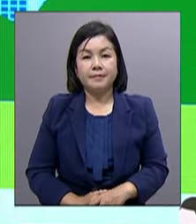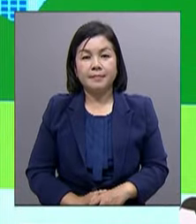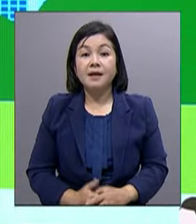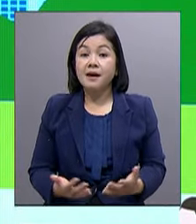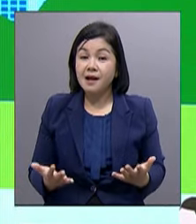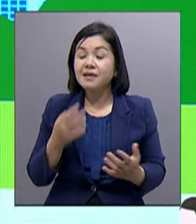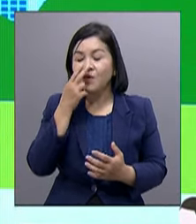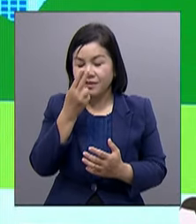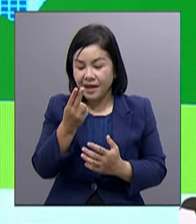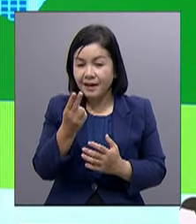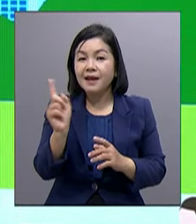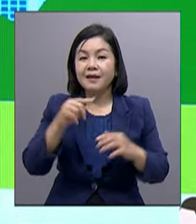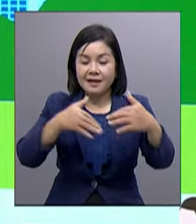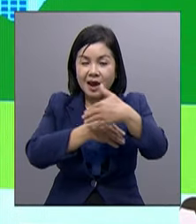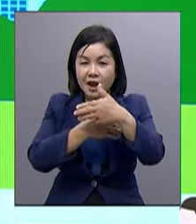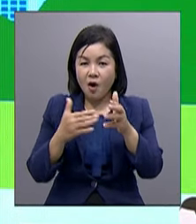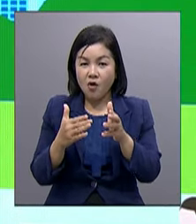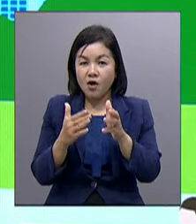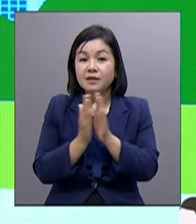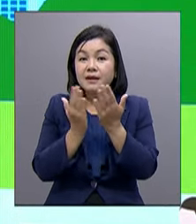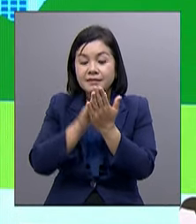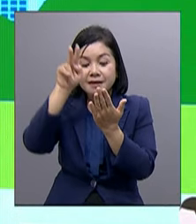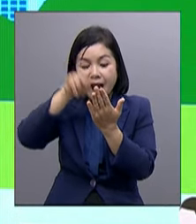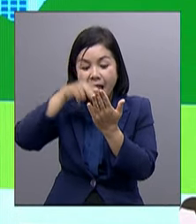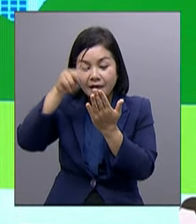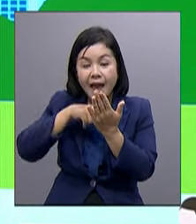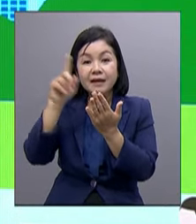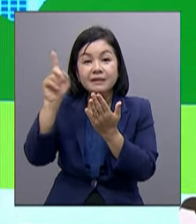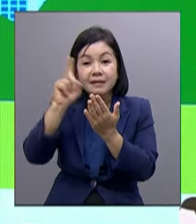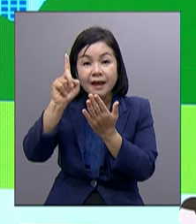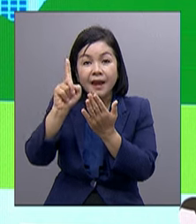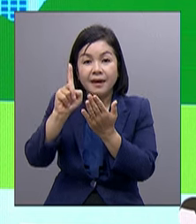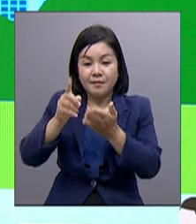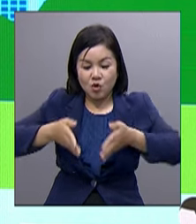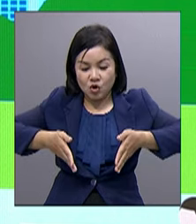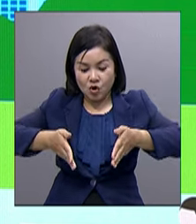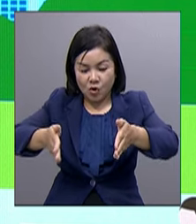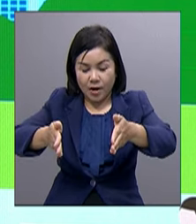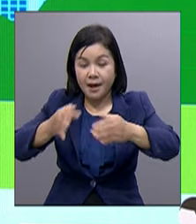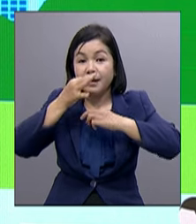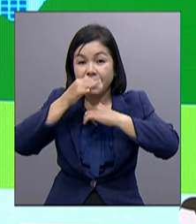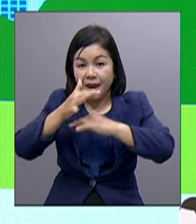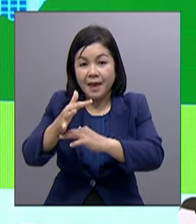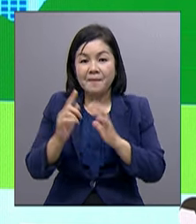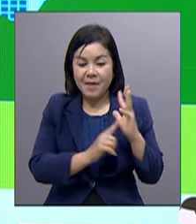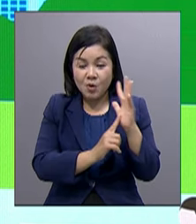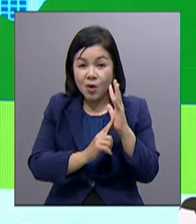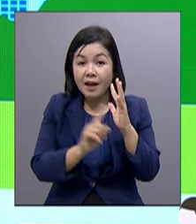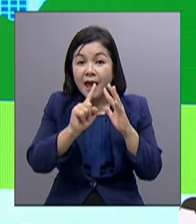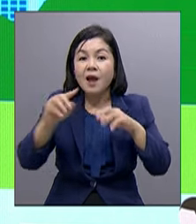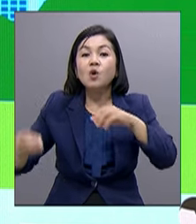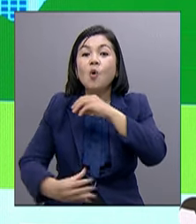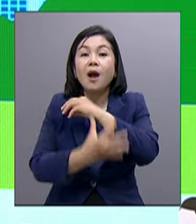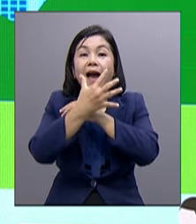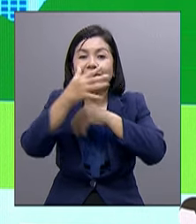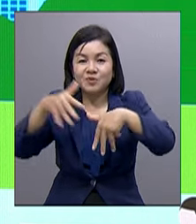นี่ก็เป็นภาพของห้องสมุดบางขุนเทียนค่ะคุณผู้ชมเรียกว่าเป็นทั้งพื้นที่แล้วก็ให้โอกาสในการที่ประชาชนจะเข้าม